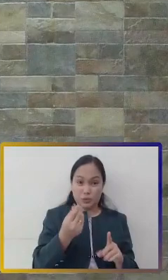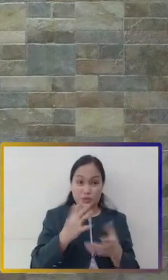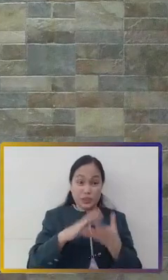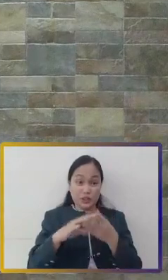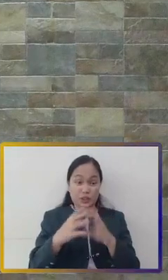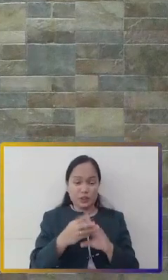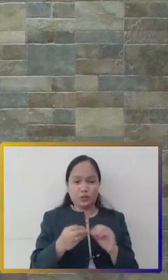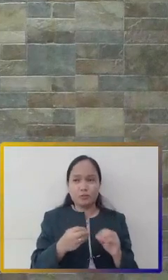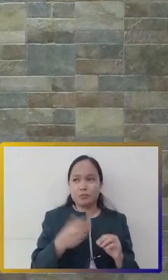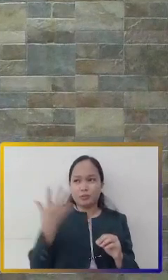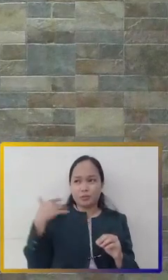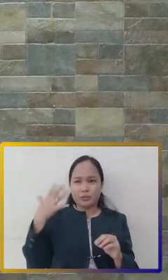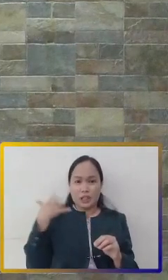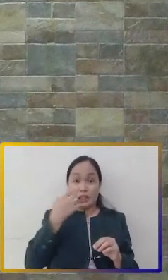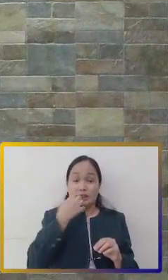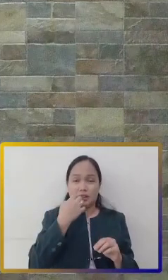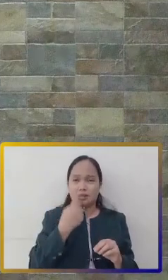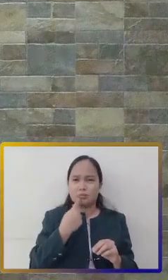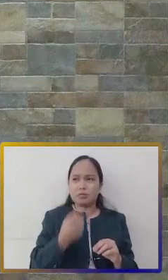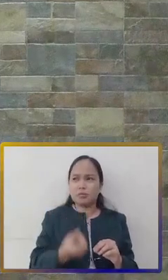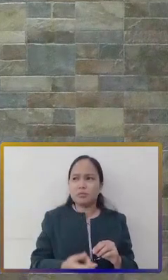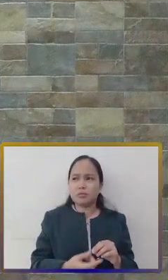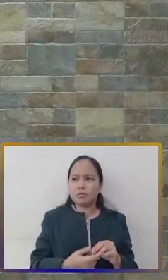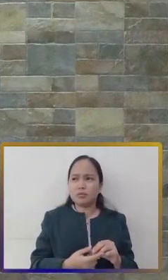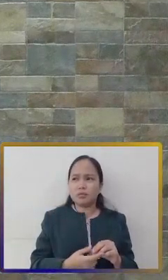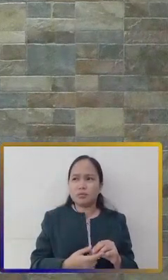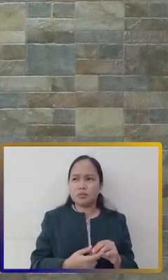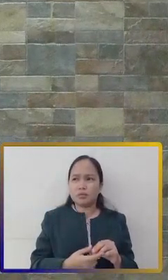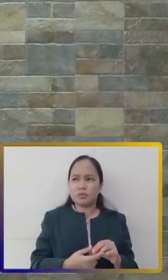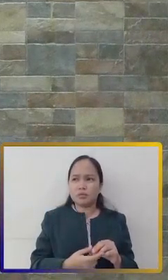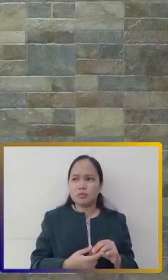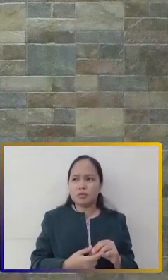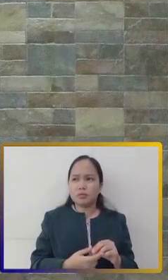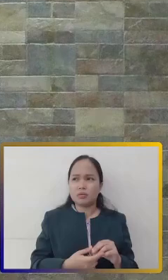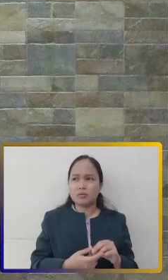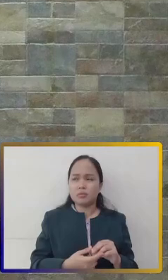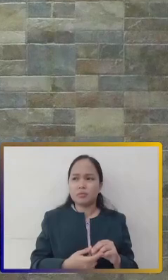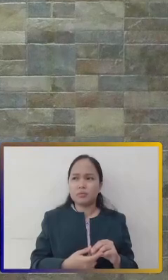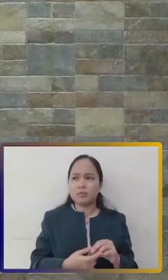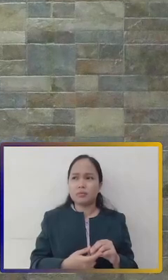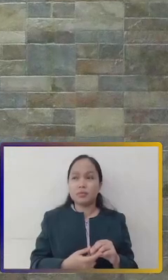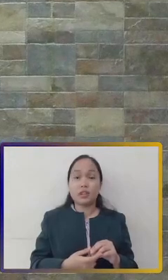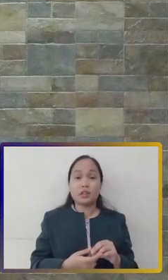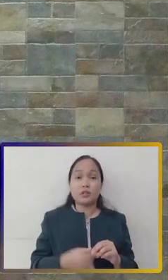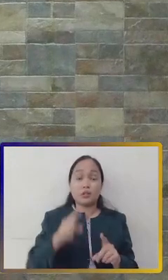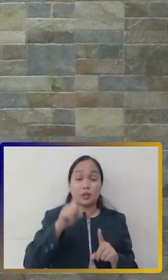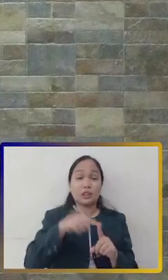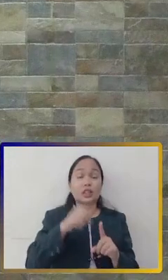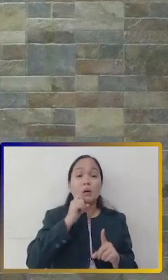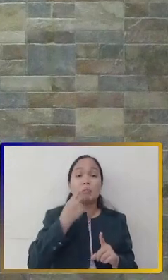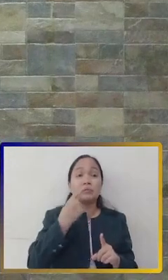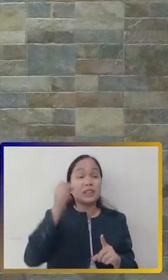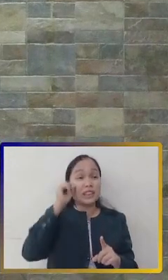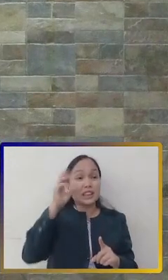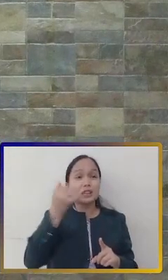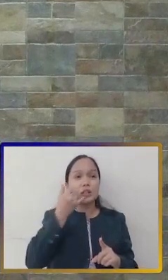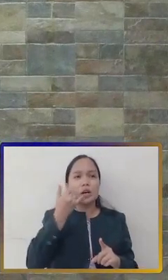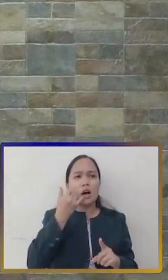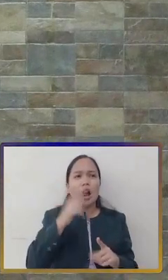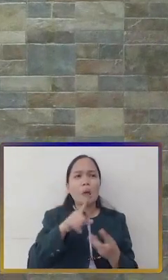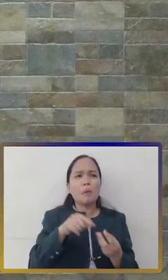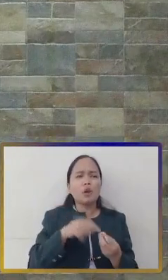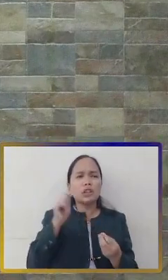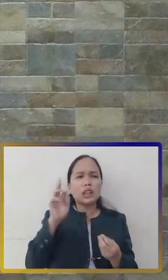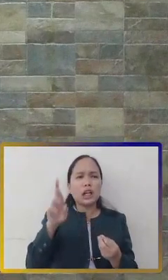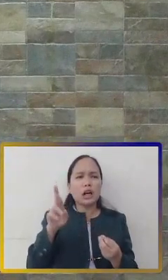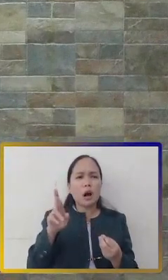sa harap ni Pastor, kumakain kami. Sabi ko, ang bihira, sabihin pala, ang sagot niya sa akin, tinanong ko kasi yung mga nag-a-apply regarding their